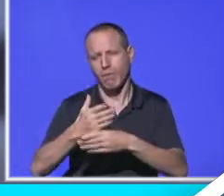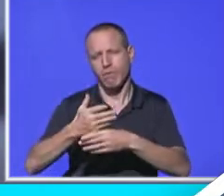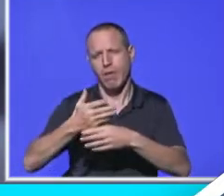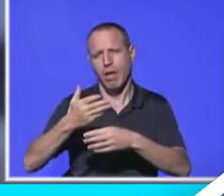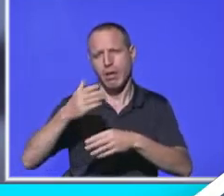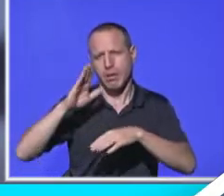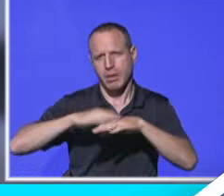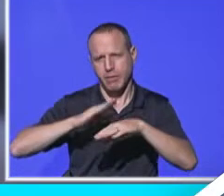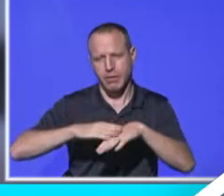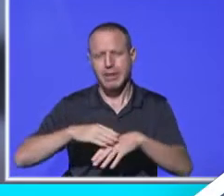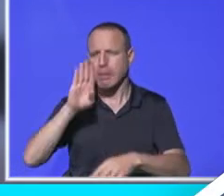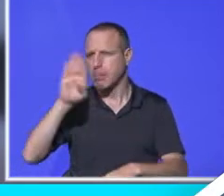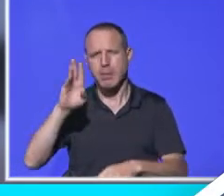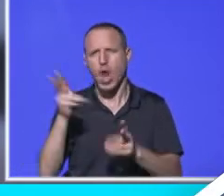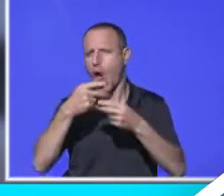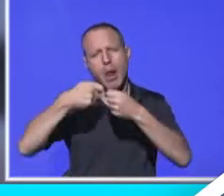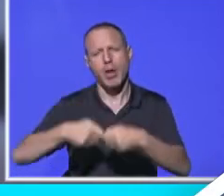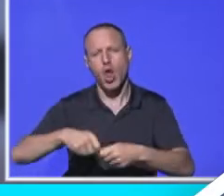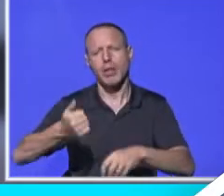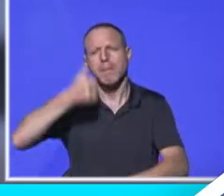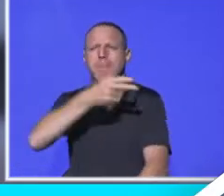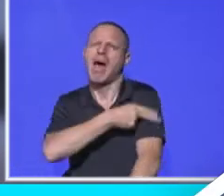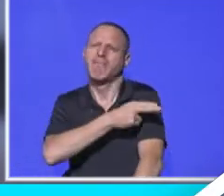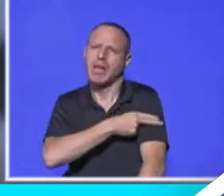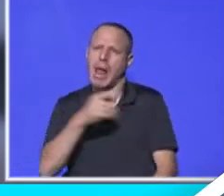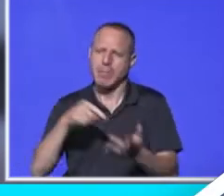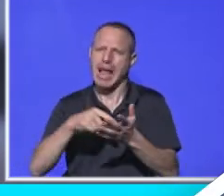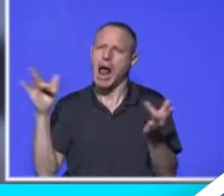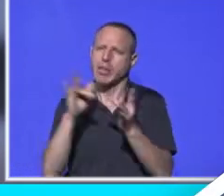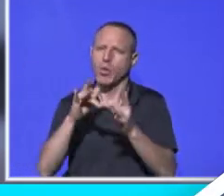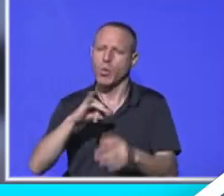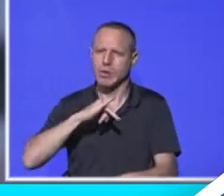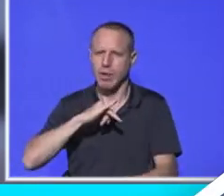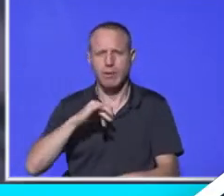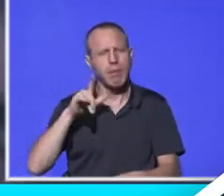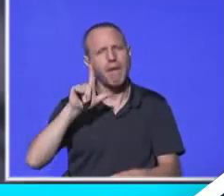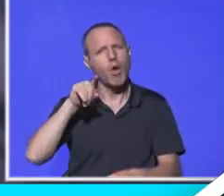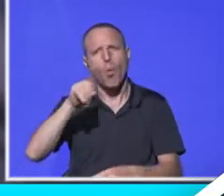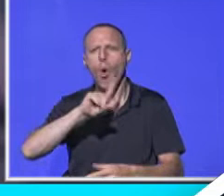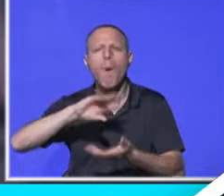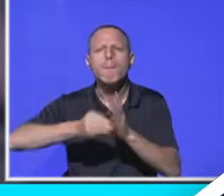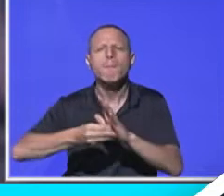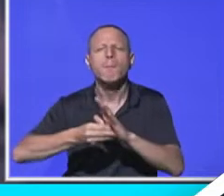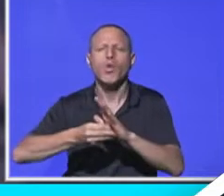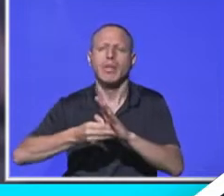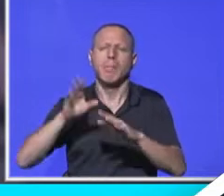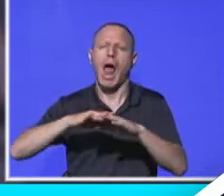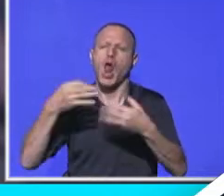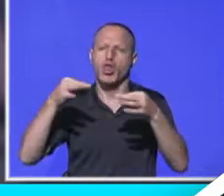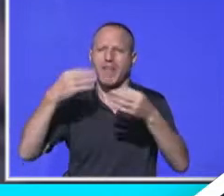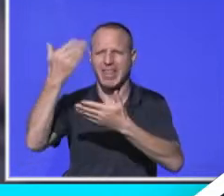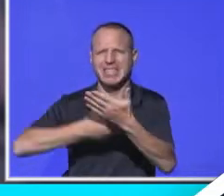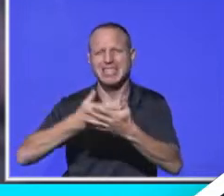מפכ"ל בגלל ניגוד העניינים בו הוא נמצא, אבל הוא גם לא מוכן לחתום על טופס ניגוד העניינים, מה שמונע הקמת ועדה